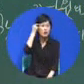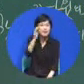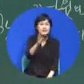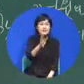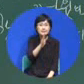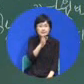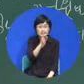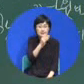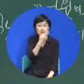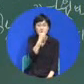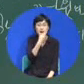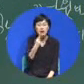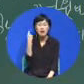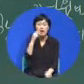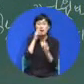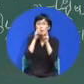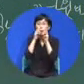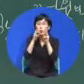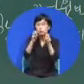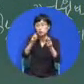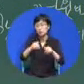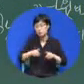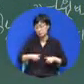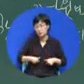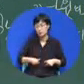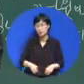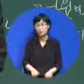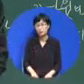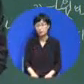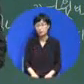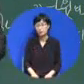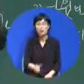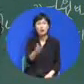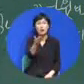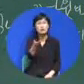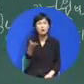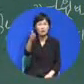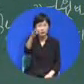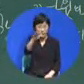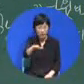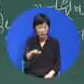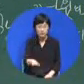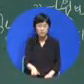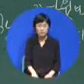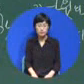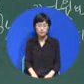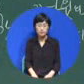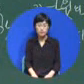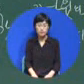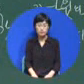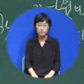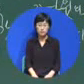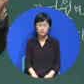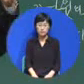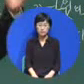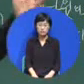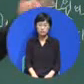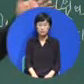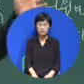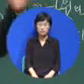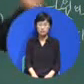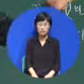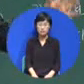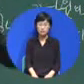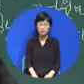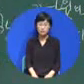true gospel. Why does God allow it? So the true gospel can be proclaimed. 바다 사람도 없는